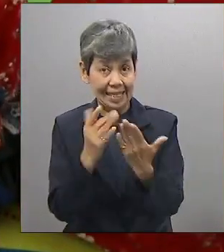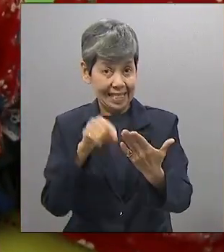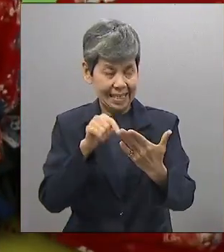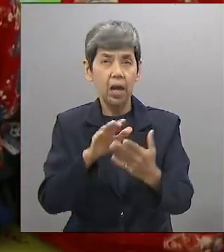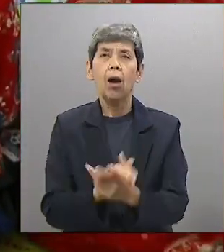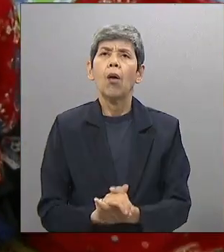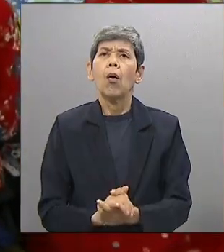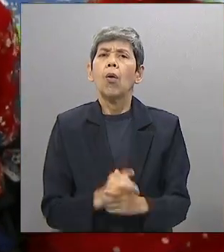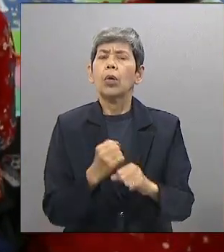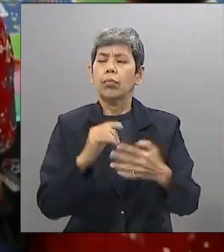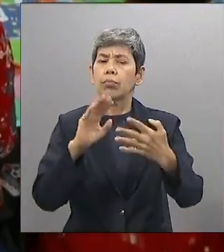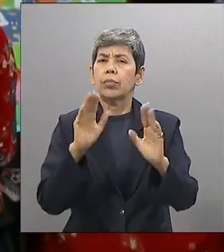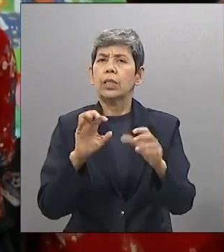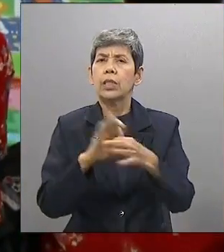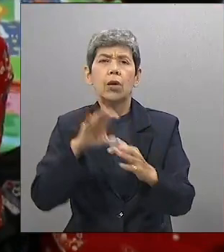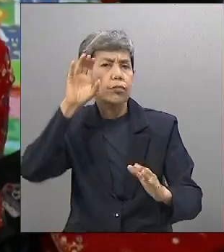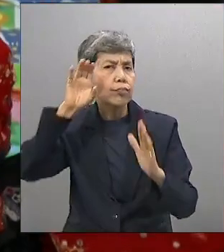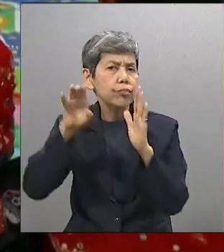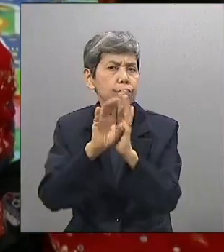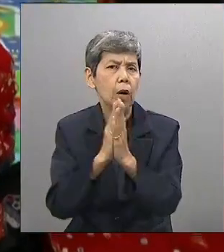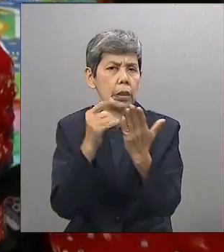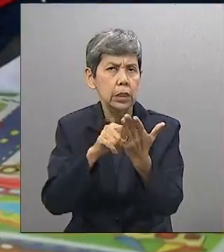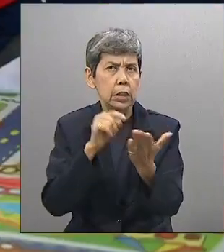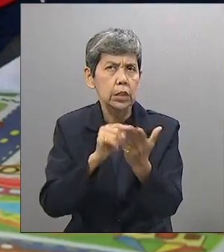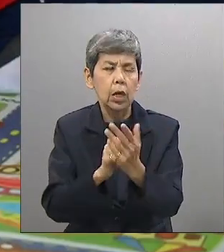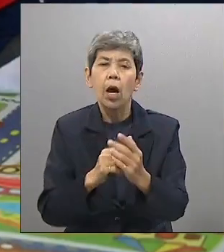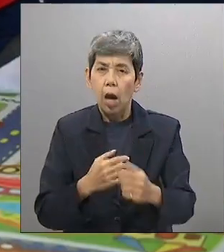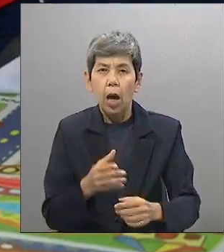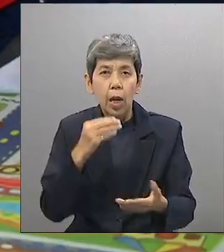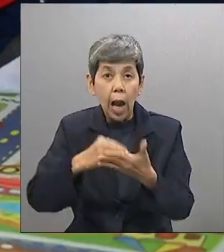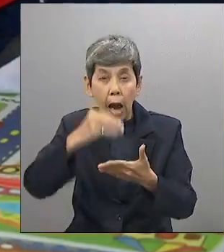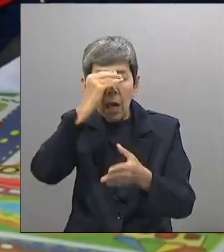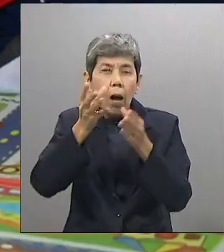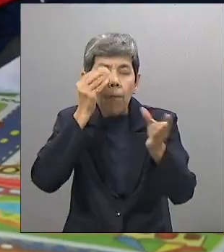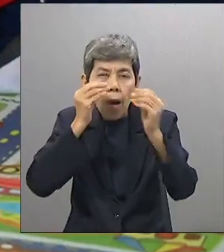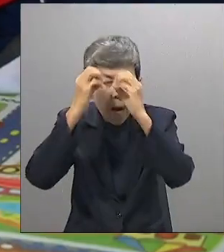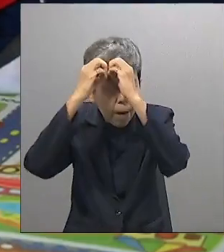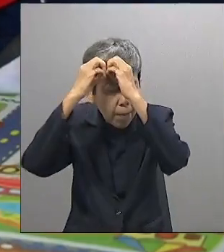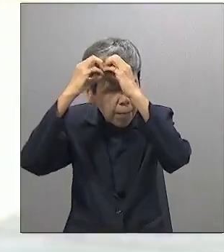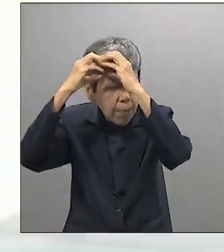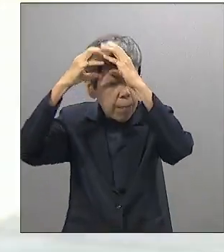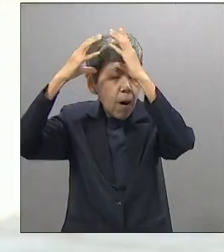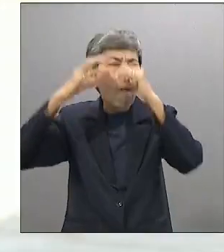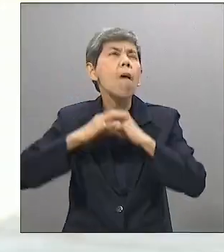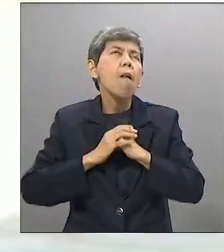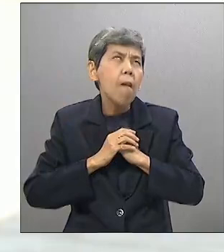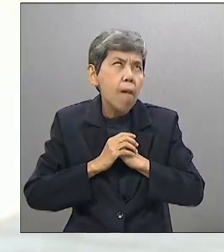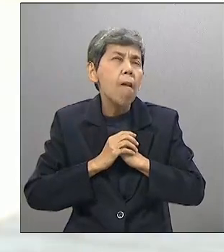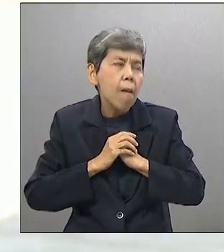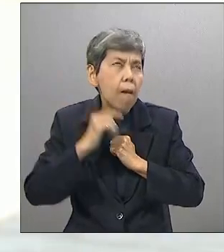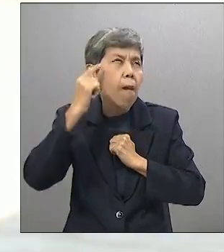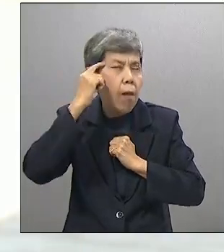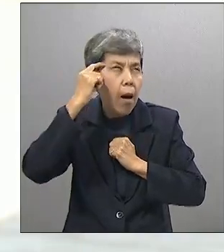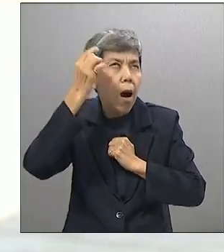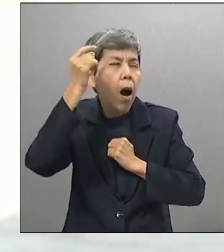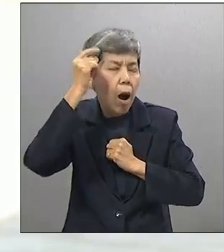ทำให้เรื่องของกใช้พิเคี้บ๊กเป็กระบวนการ ใกพัฒนาเด็ก XP ทจะคิด สามารสร้จิตน